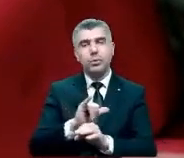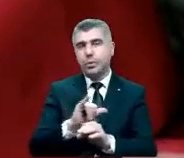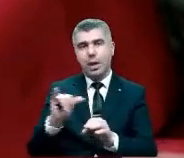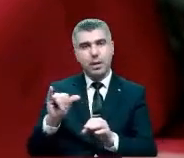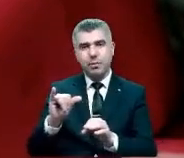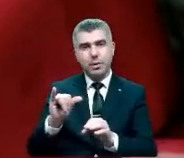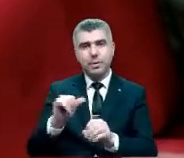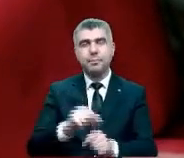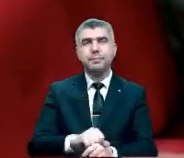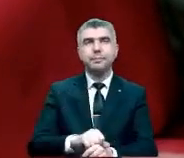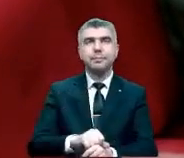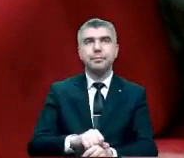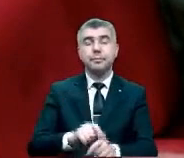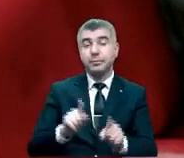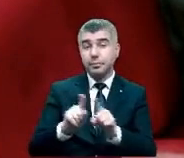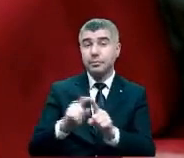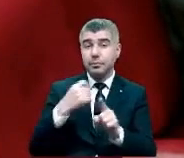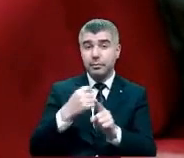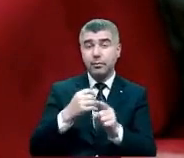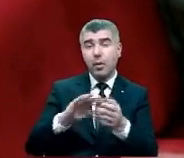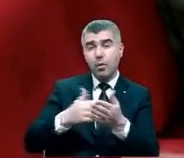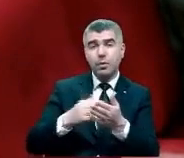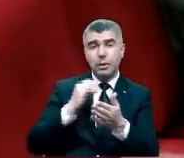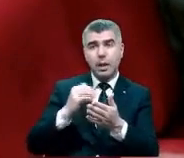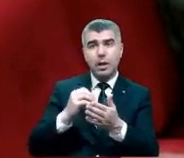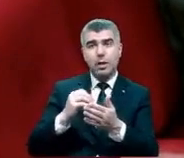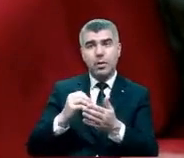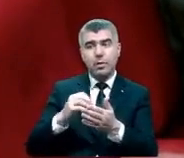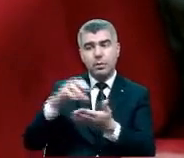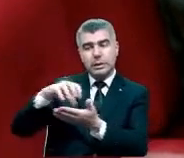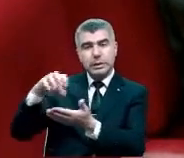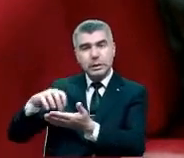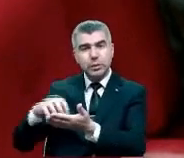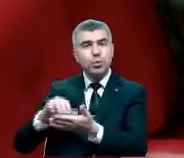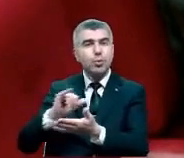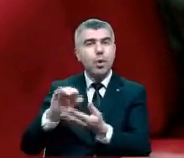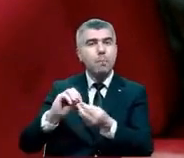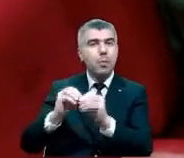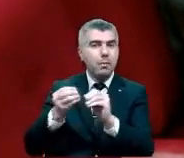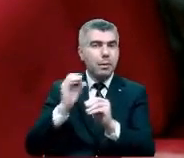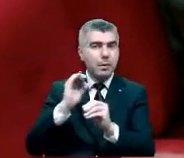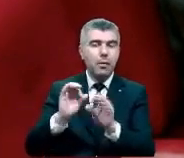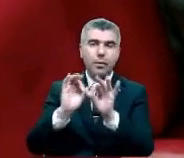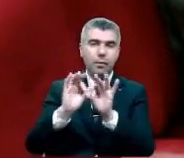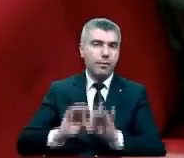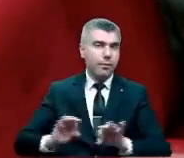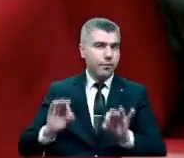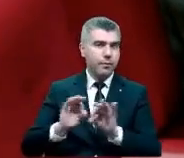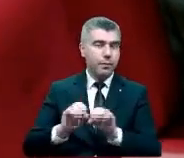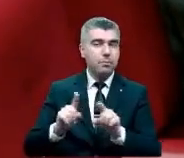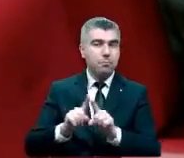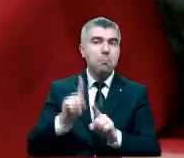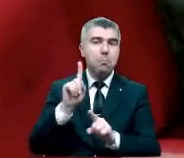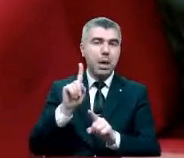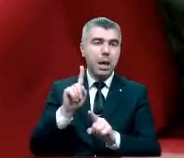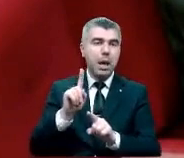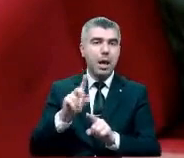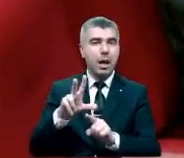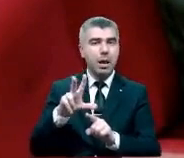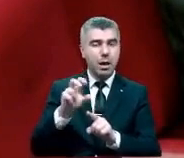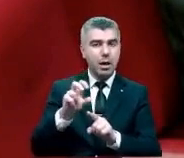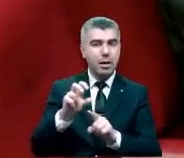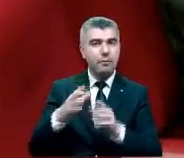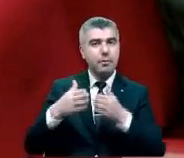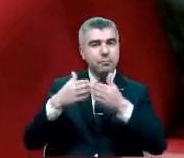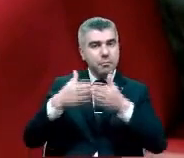هذا المجال هذا ديال المناوله وديال السيوله داخل الموانئ، ولكن اللي تنعرف هو انه الموانئ